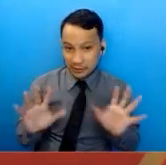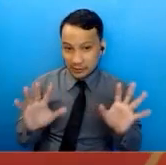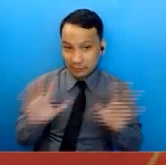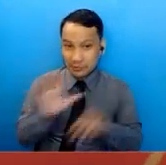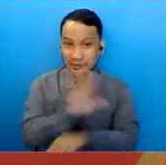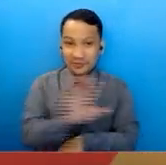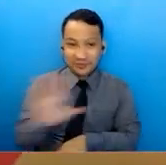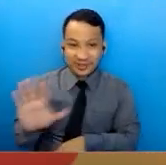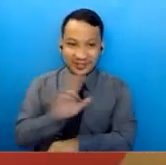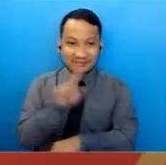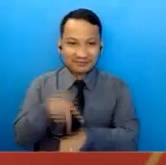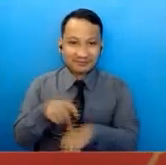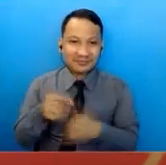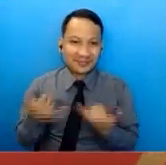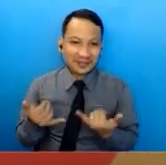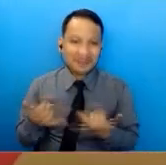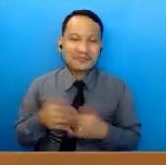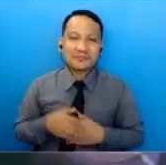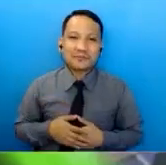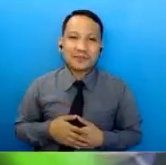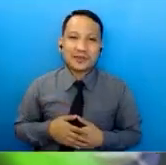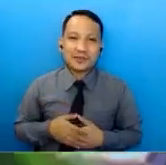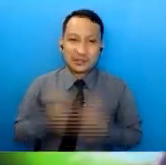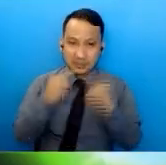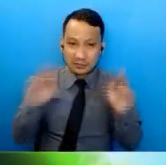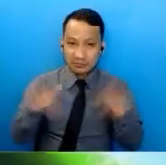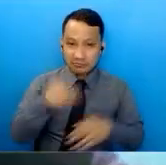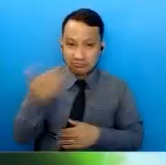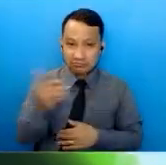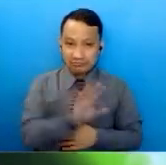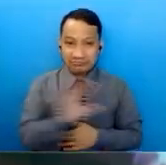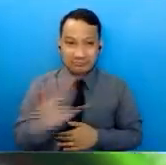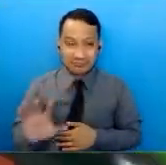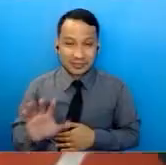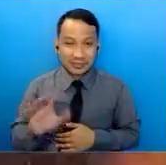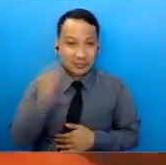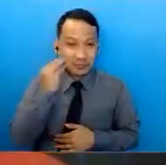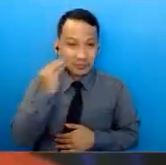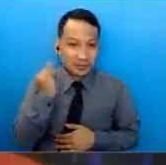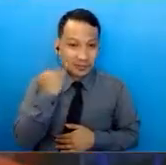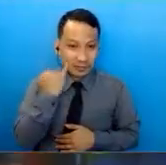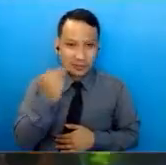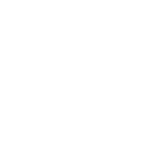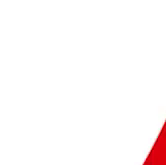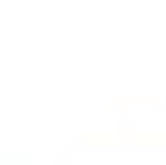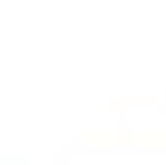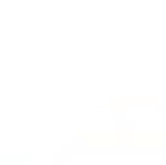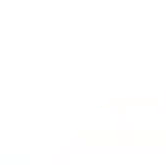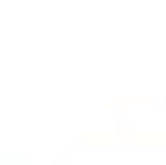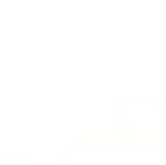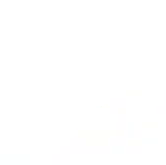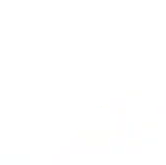Frontline Pilipinas. Nagbabalita mula sa Frontline. MJ Marfori, News 5.